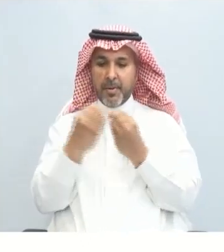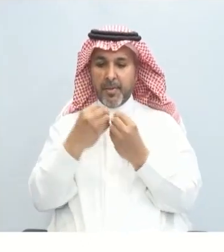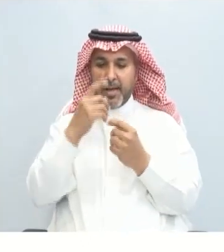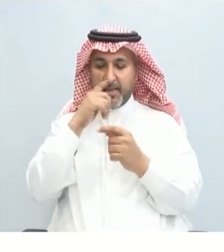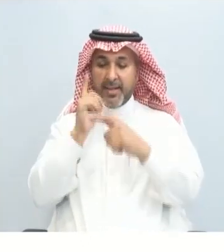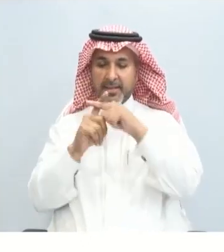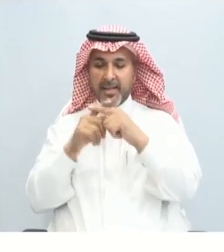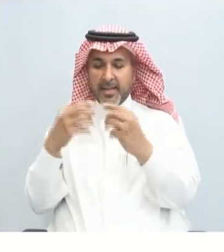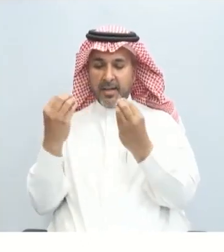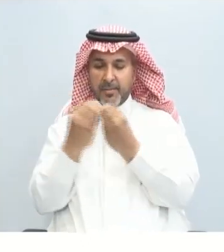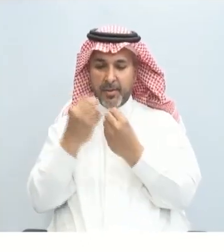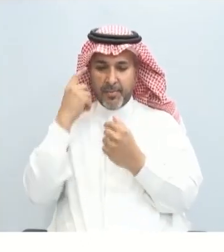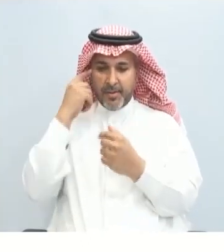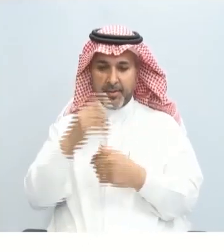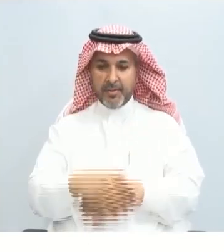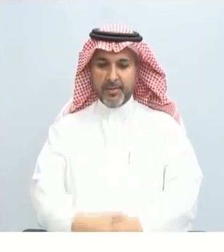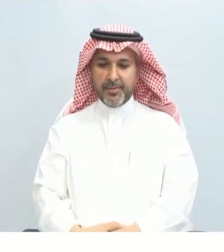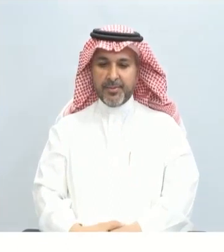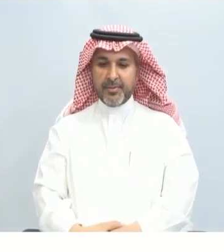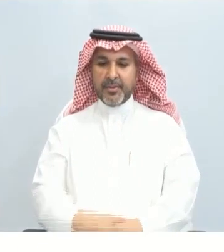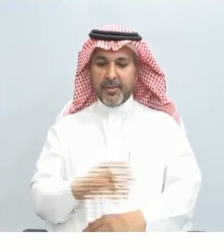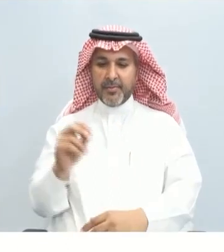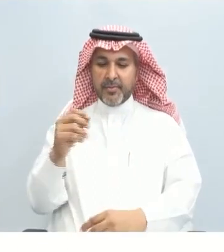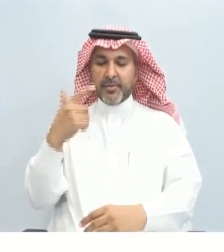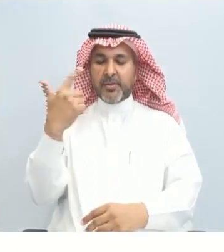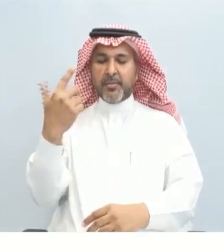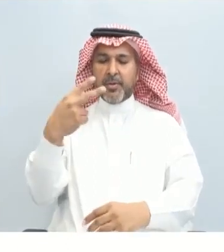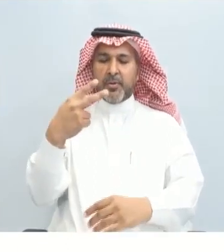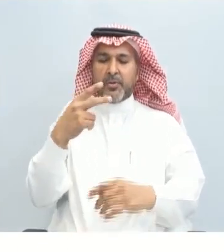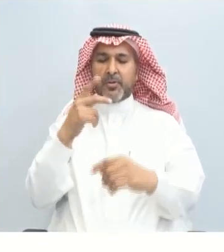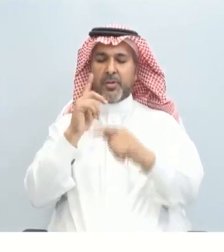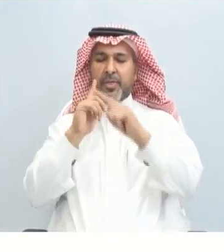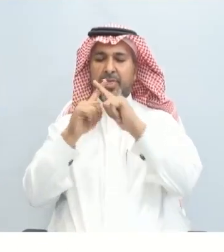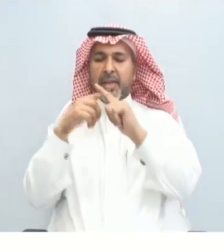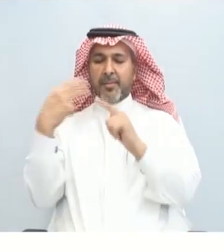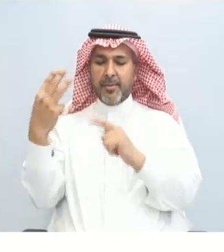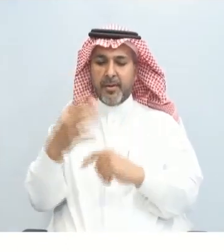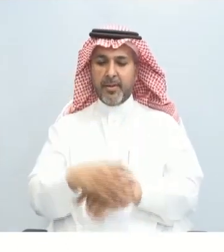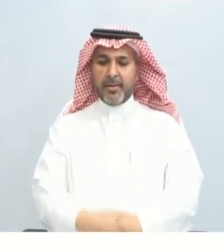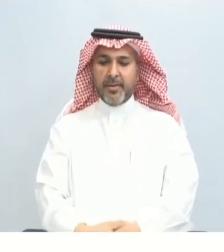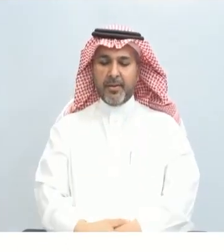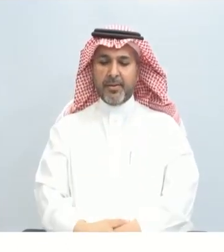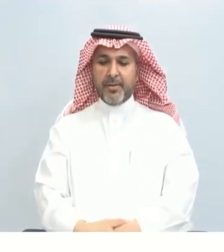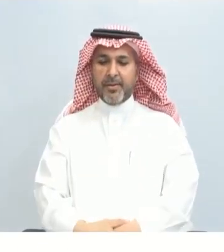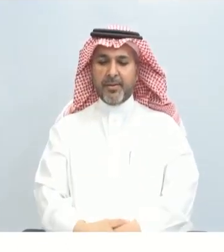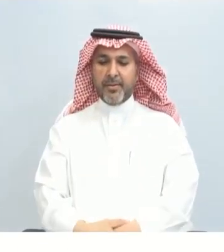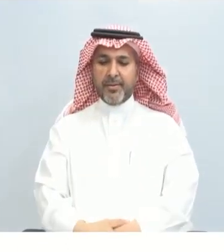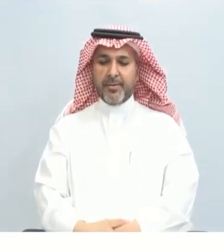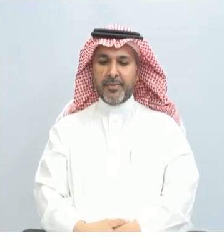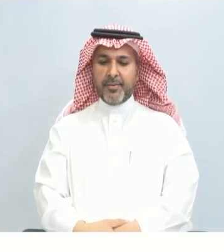وبالتالي حيصير معي 27 ضرب 3 بهذه الصوره سارفع الطرفين